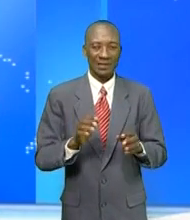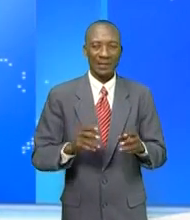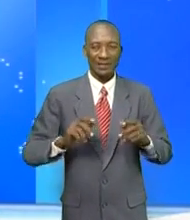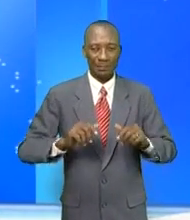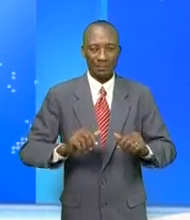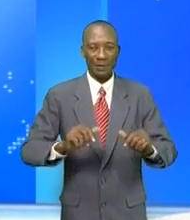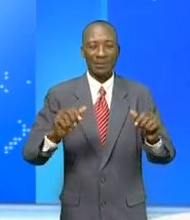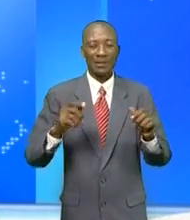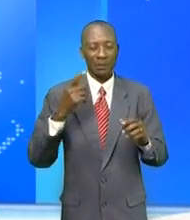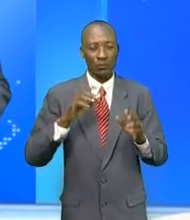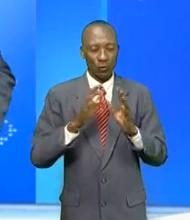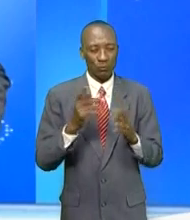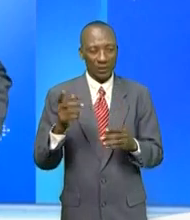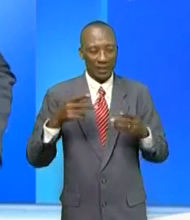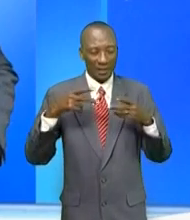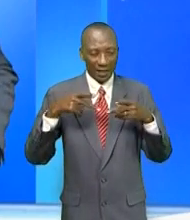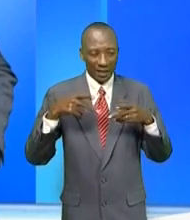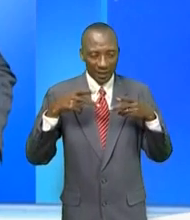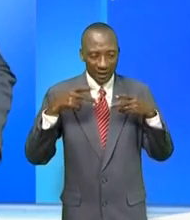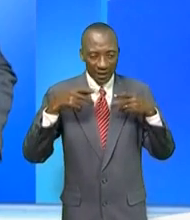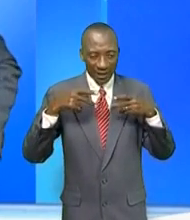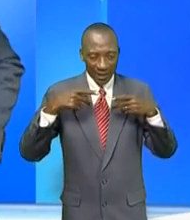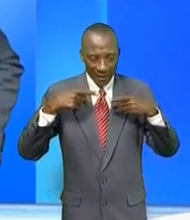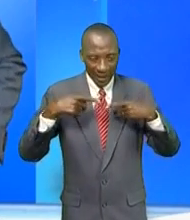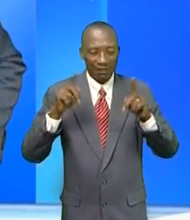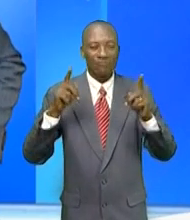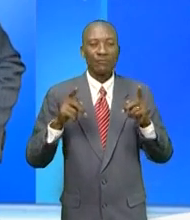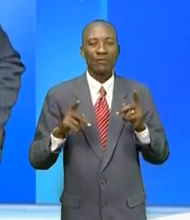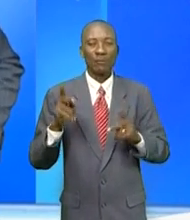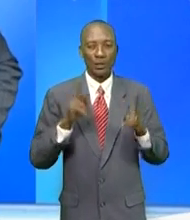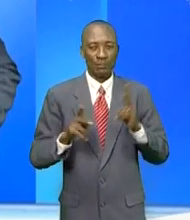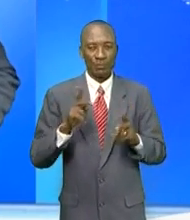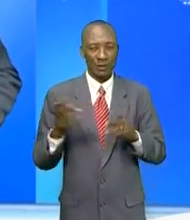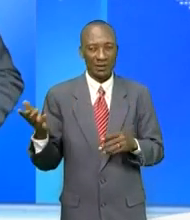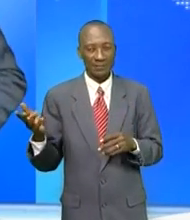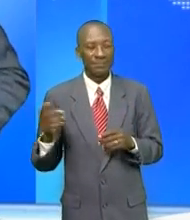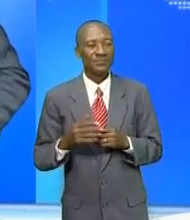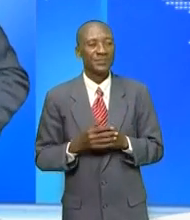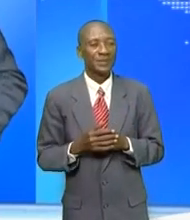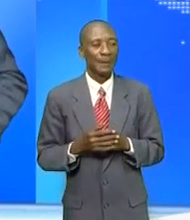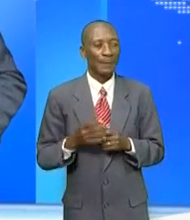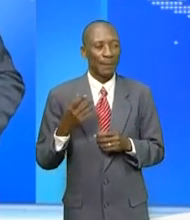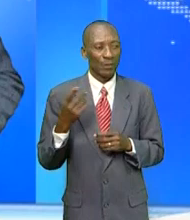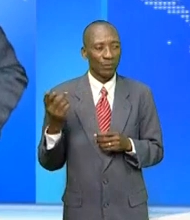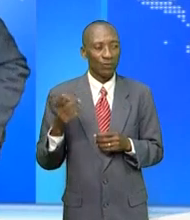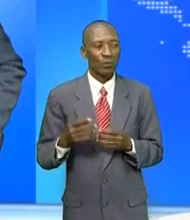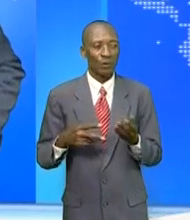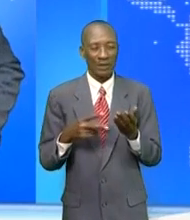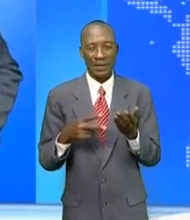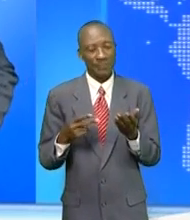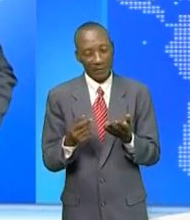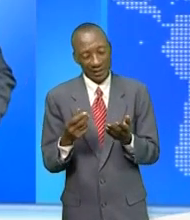l'UNESCO qui informe le public de l'appel à candidature pour l'édition 2021 du prix UNESCO Kalinga de